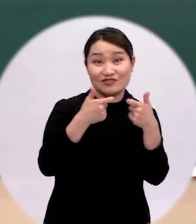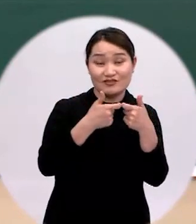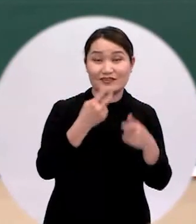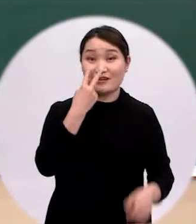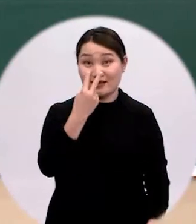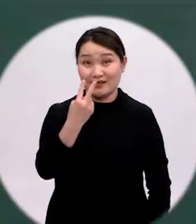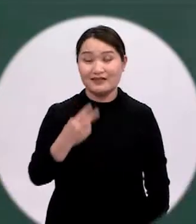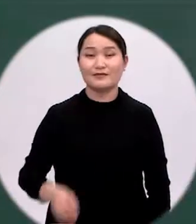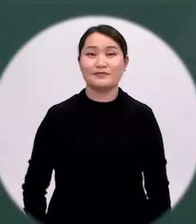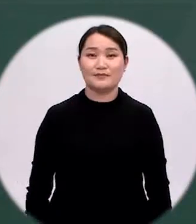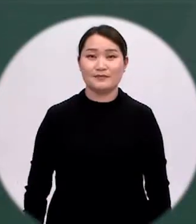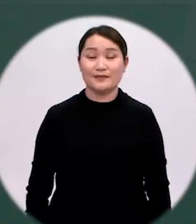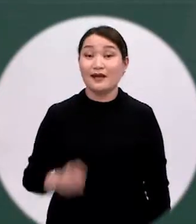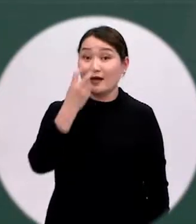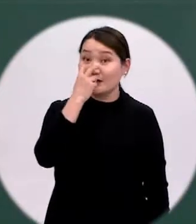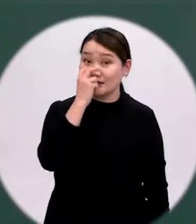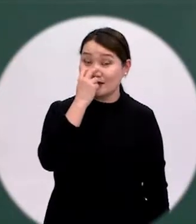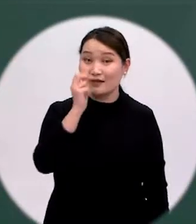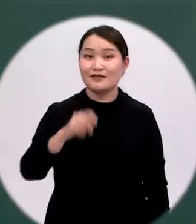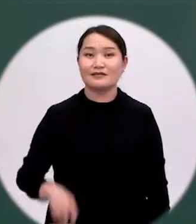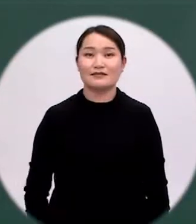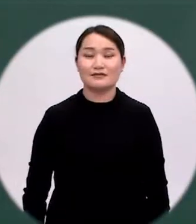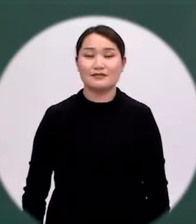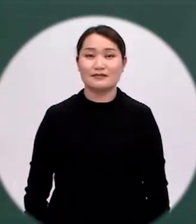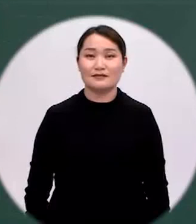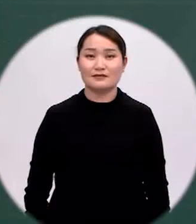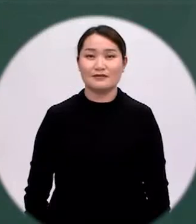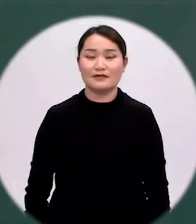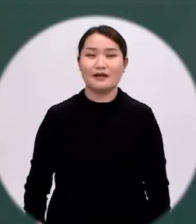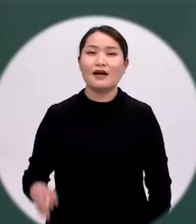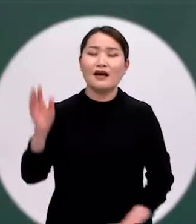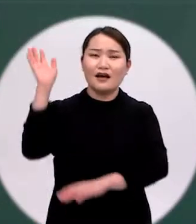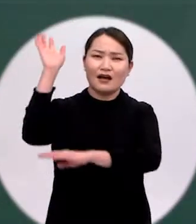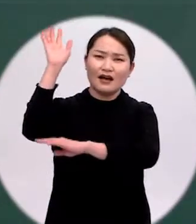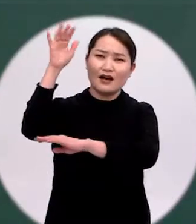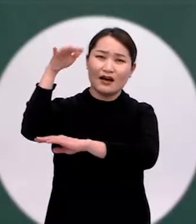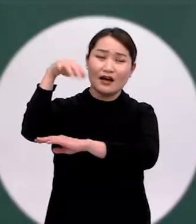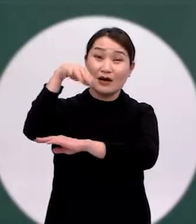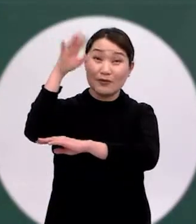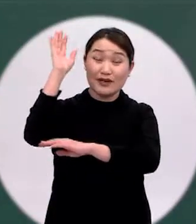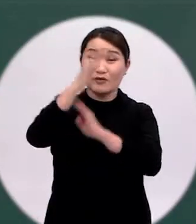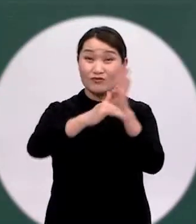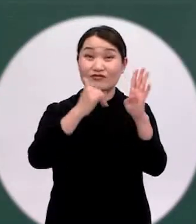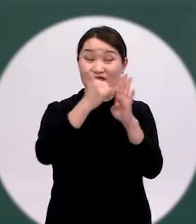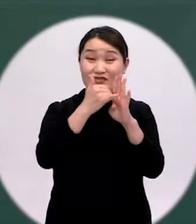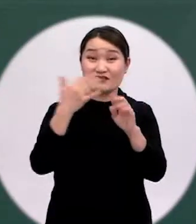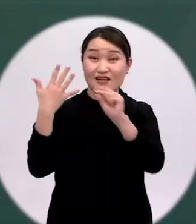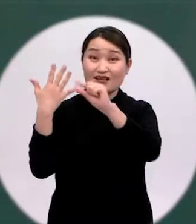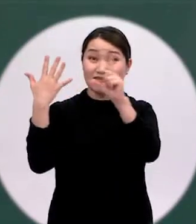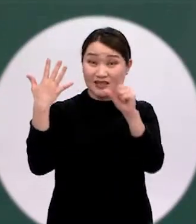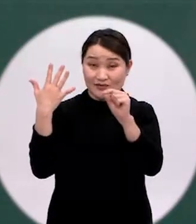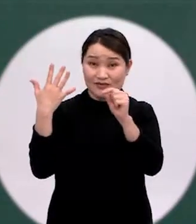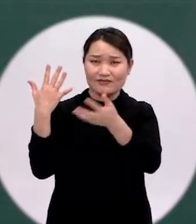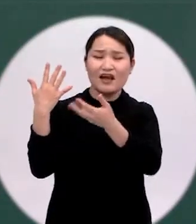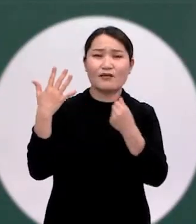байрлуулъя. За ажиглалын бүгдээрээ хаврын үлрэлт навцсаар бүтээлх хийдэг.